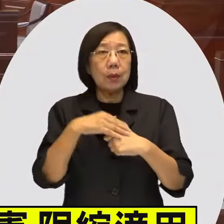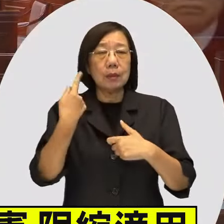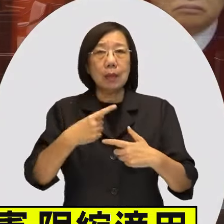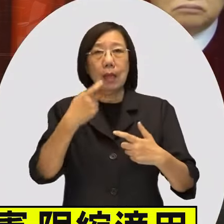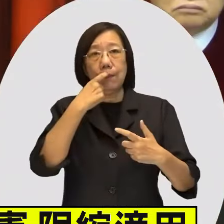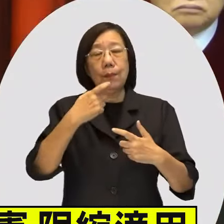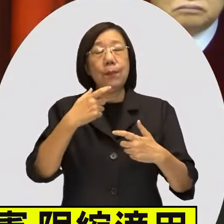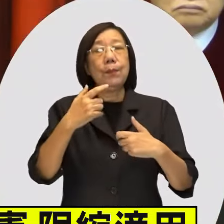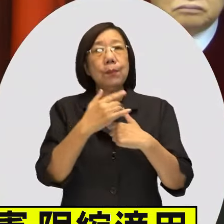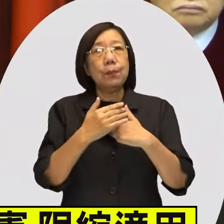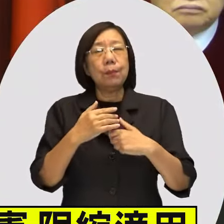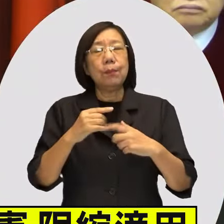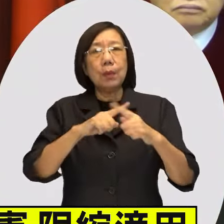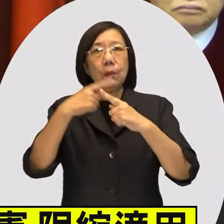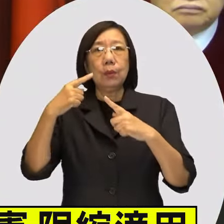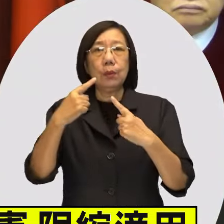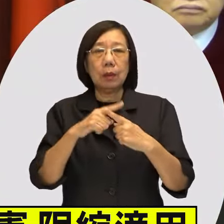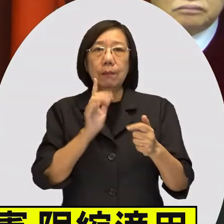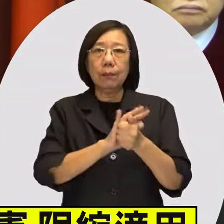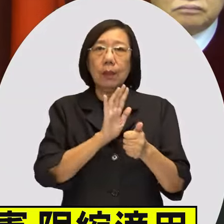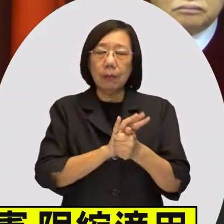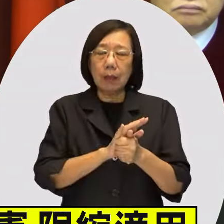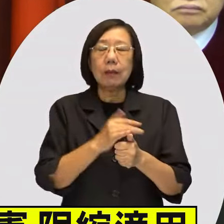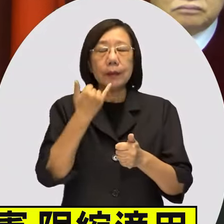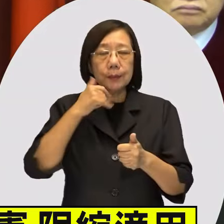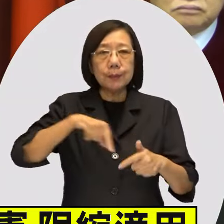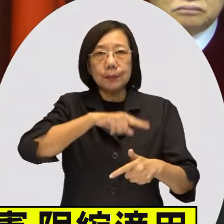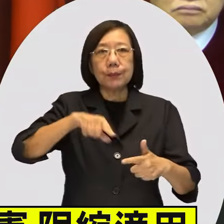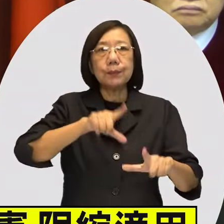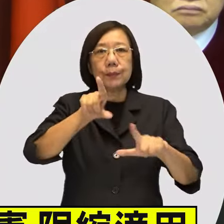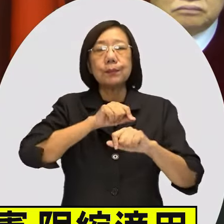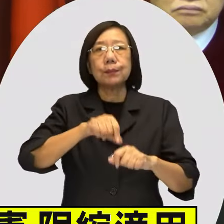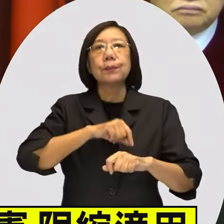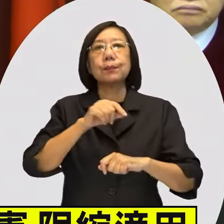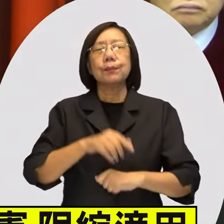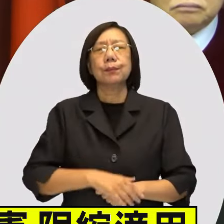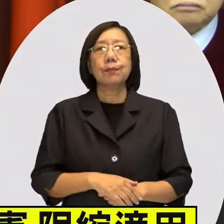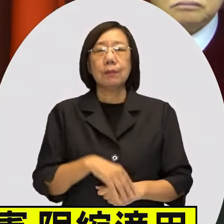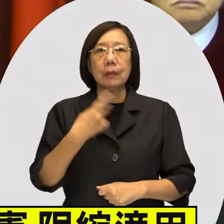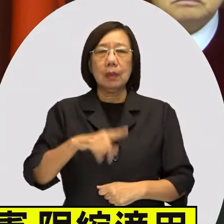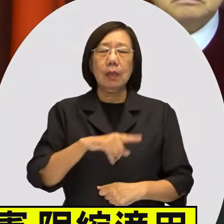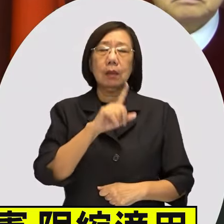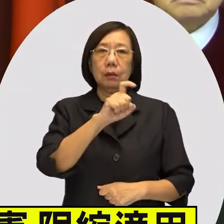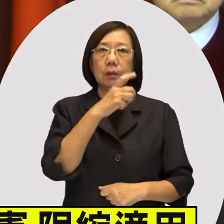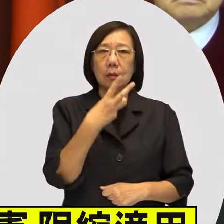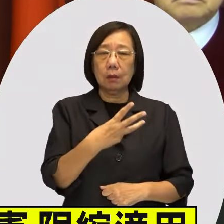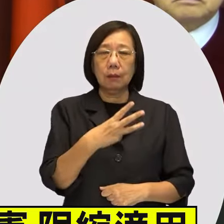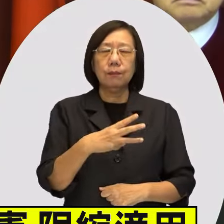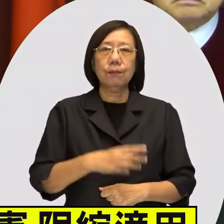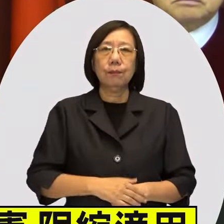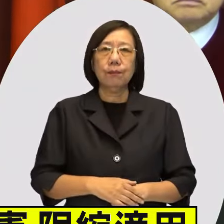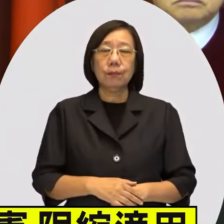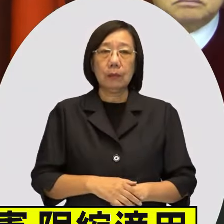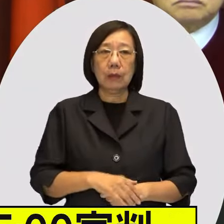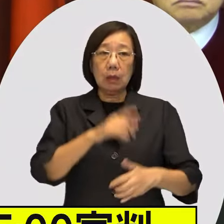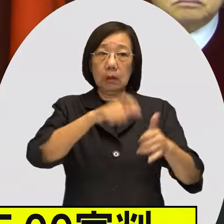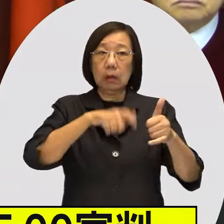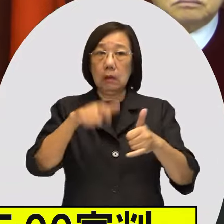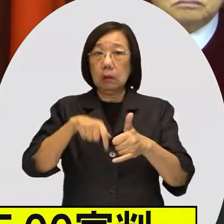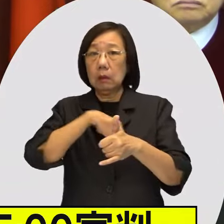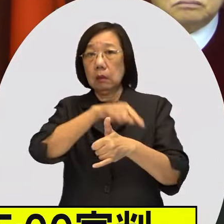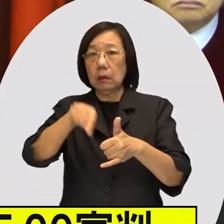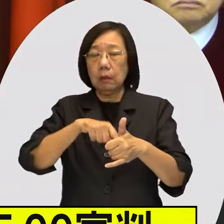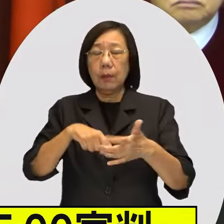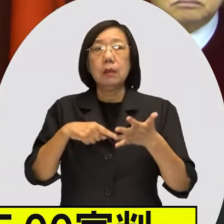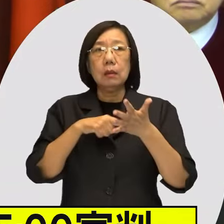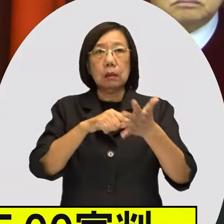者，无上开个案救济适用。第十三点，本件各申请人就据以申